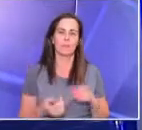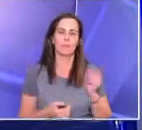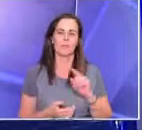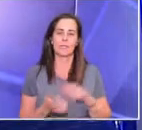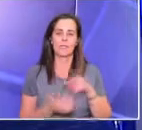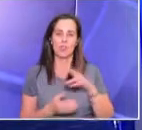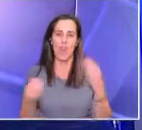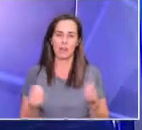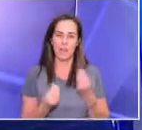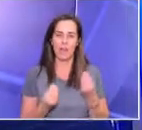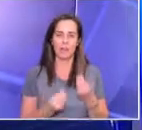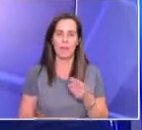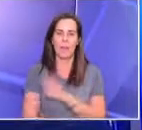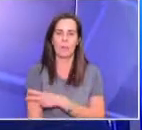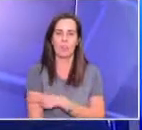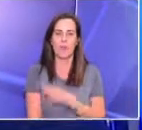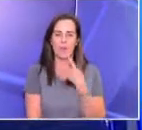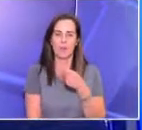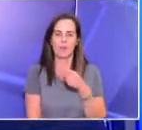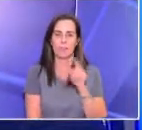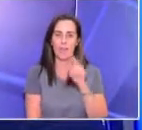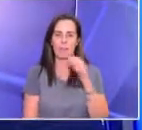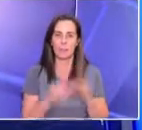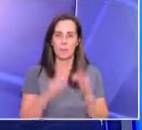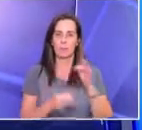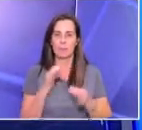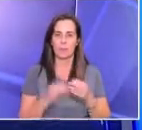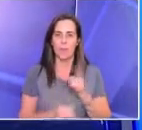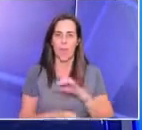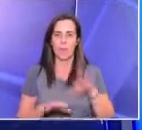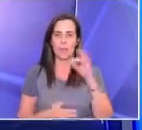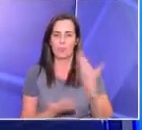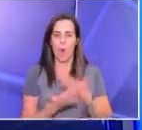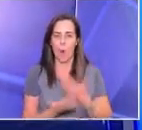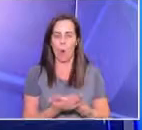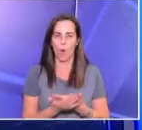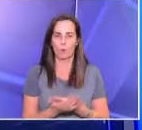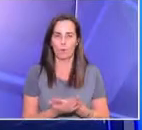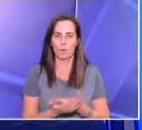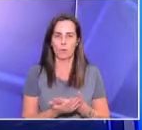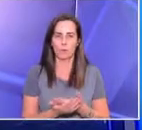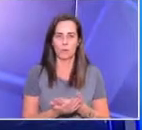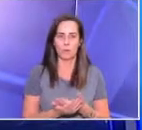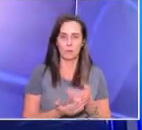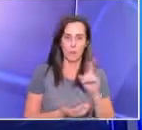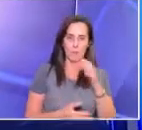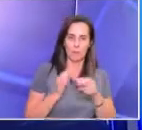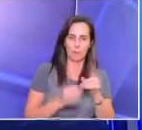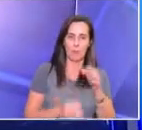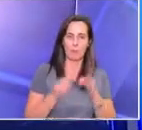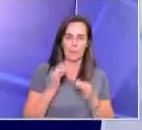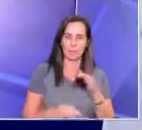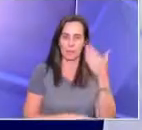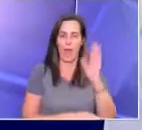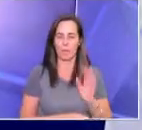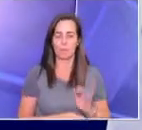כאילו יש דברים... משטרת ישראל אמרה, זה הגיע לבית משפט, בית משפט לא מצא חומר ראייתי נגדו, אנחנו דין ראייתי. לא, לא, לא, פרקליט המדינה.